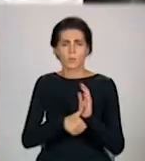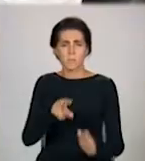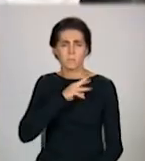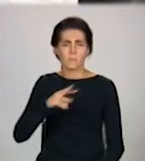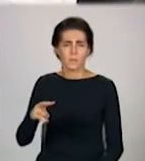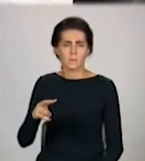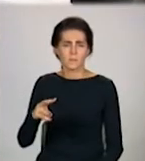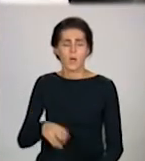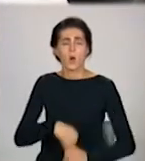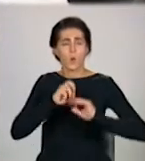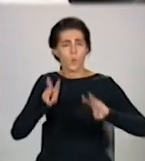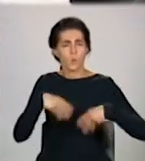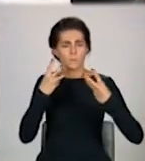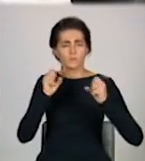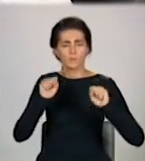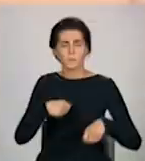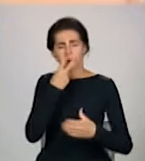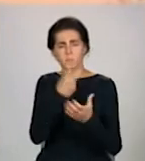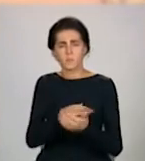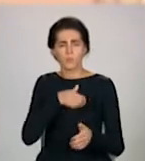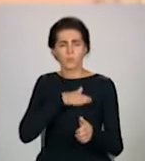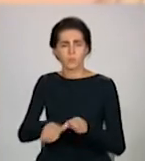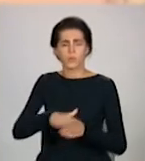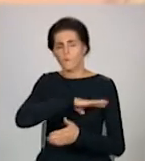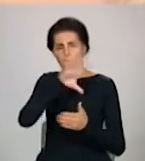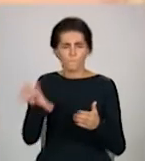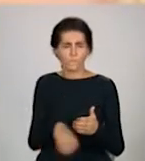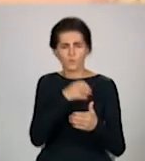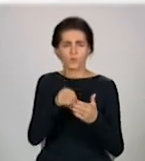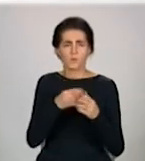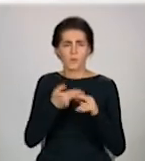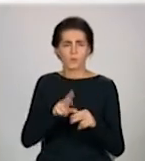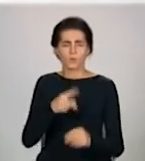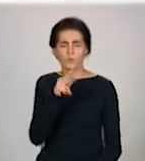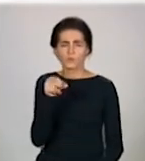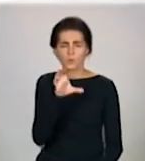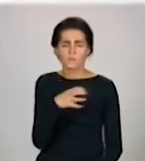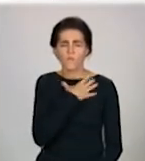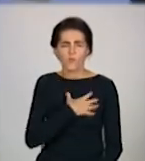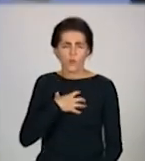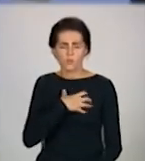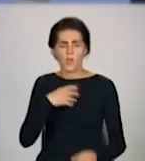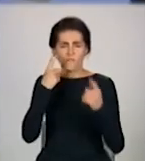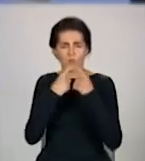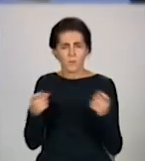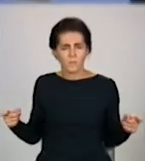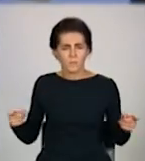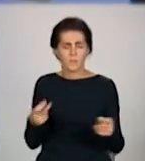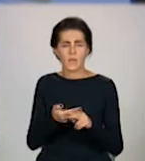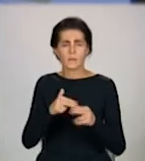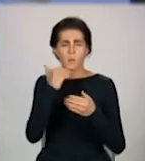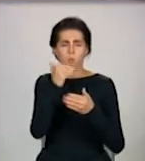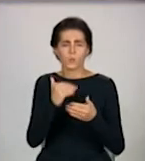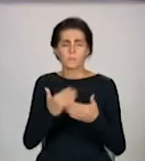мільйонів. Онлайн можна побачити повну версію ефіру, а це майже година вкрай важливої інформації. Проєкт «Запитаю